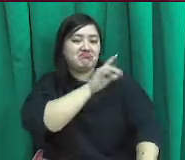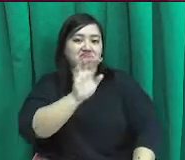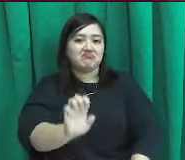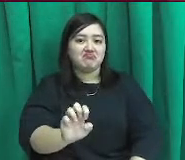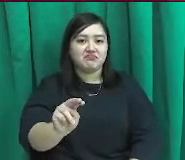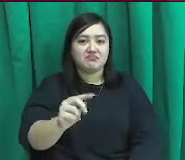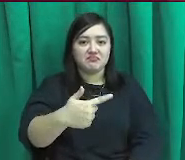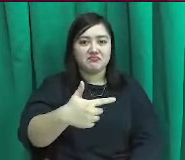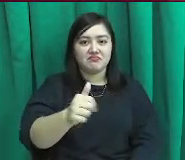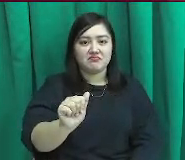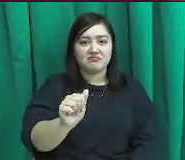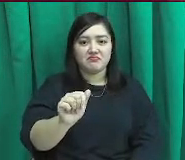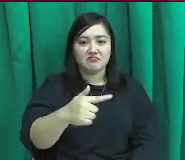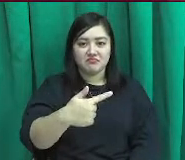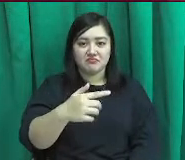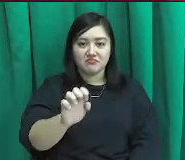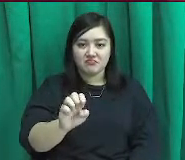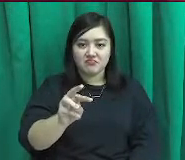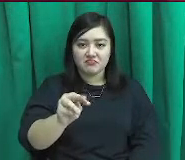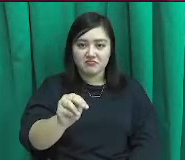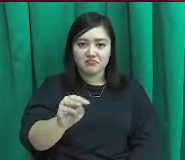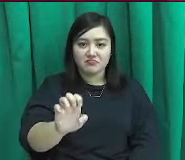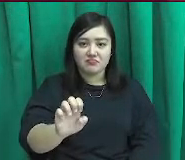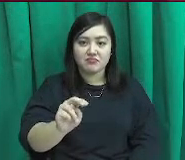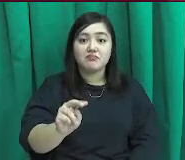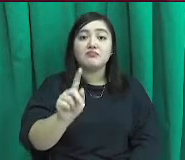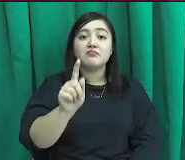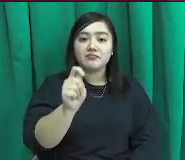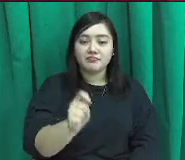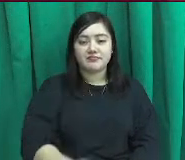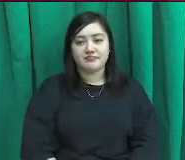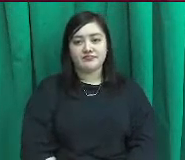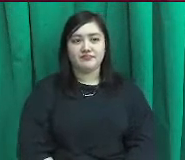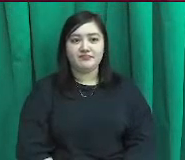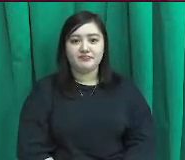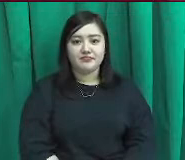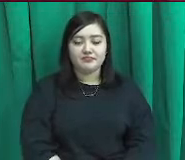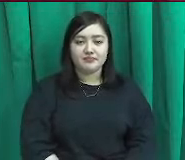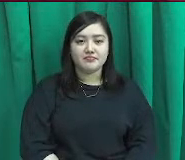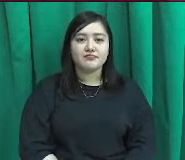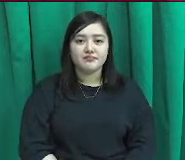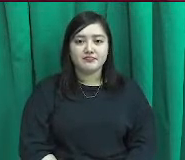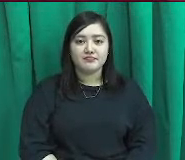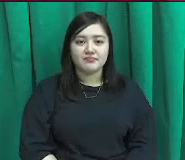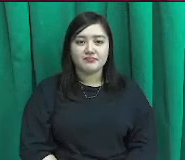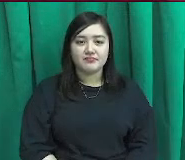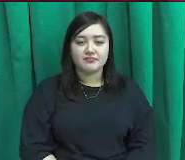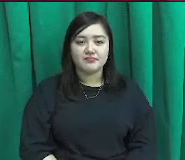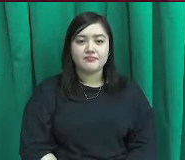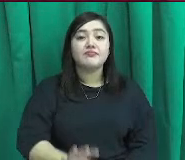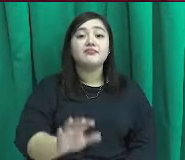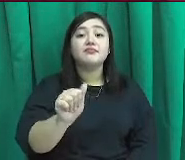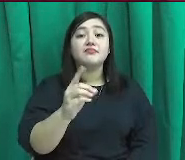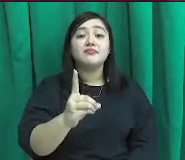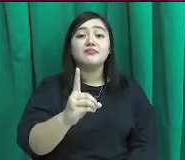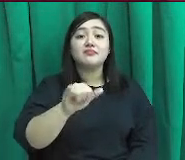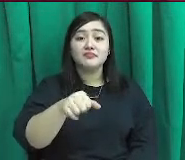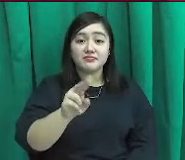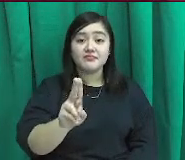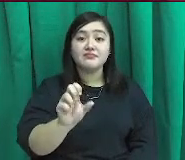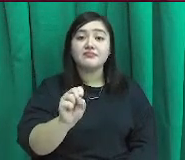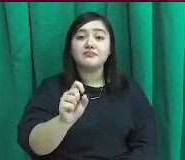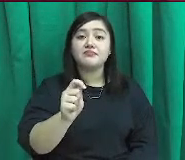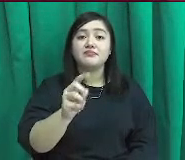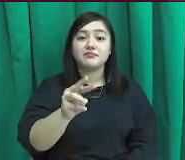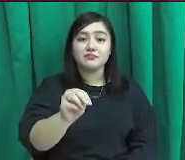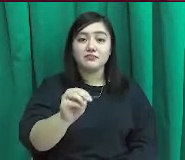gusto ang isa't isa. No. Magkakaroon at magkakaroon kayo ng adjustment. Adjustment time will always be there. Now, amen. Sinabi ko lang